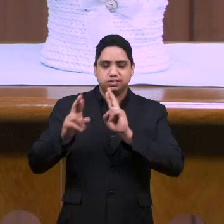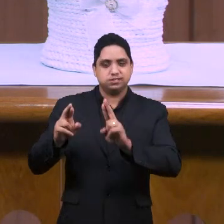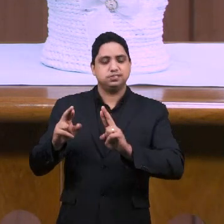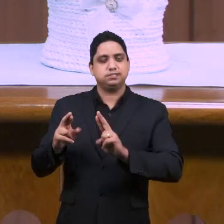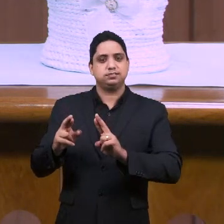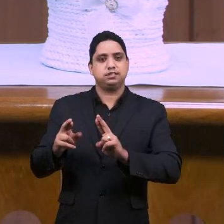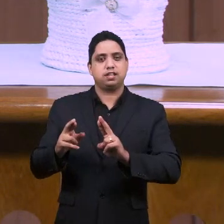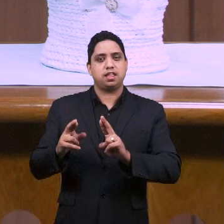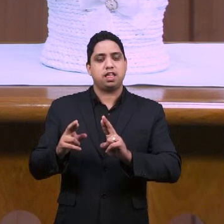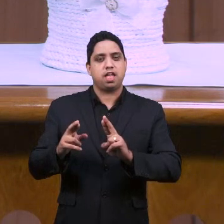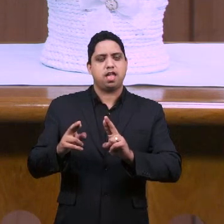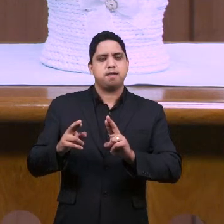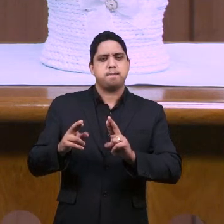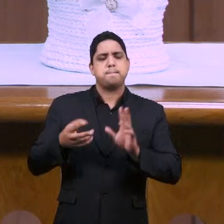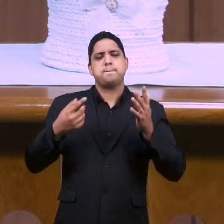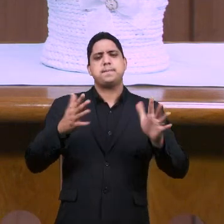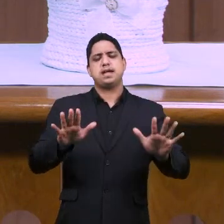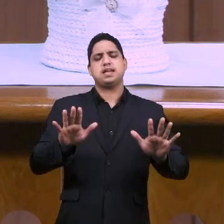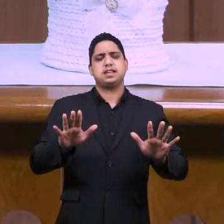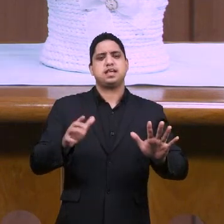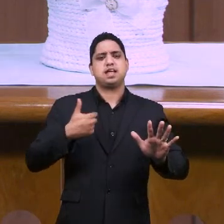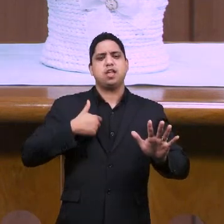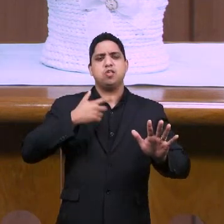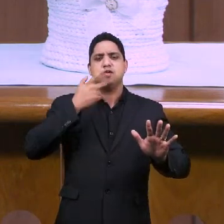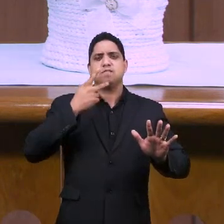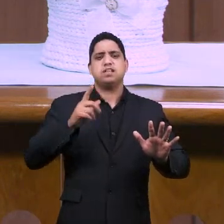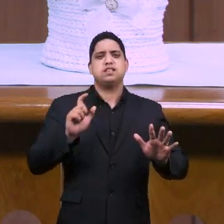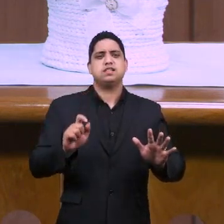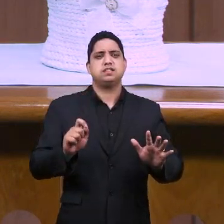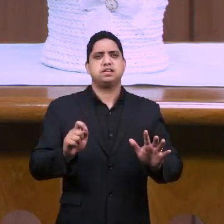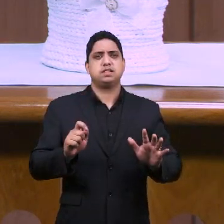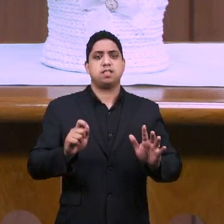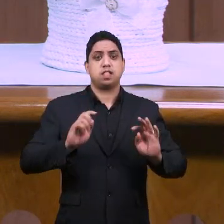participations. On n'est pas en train de dire